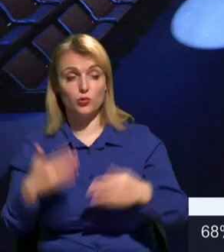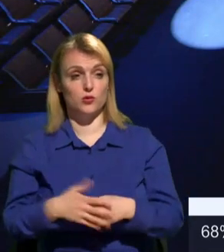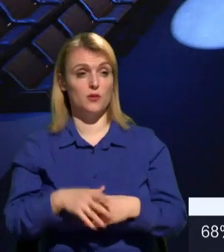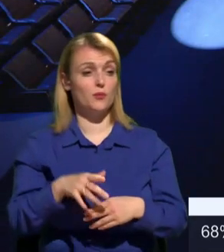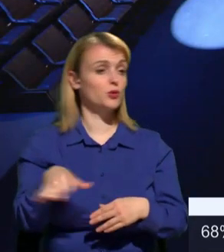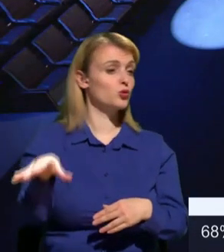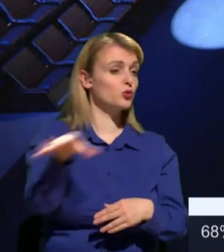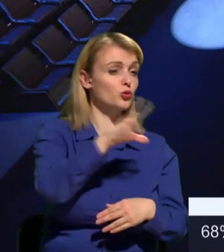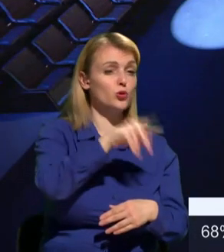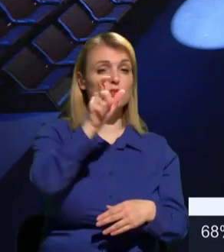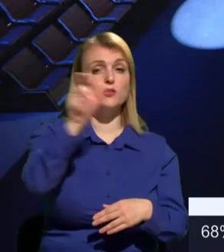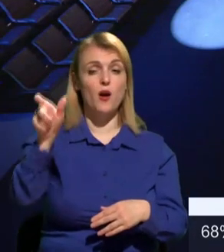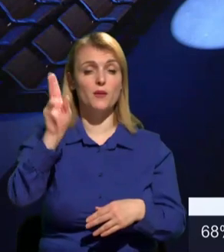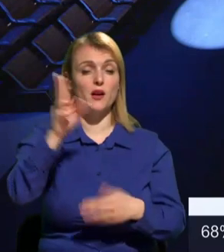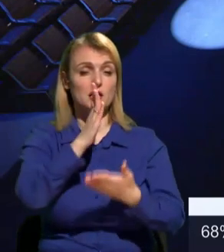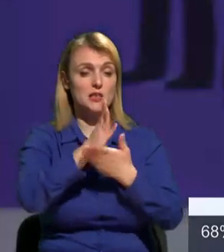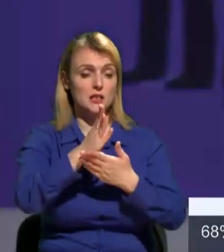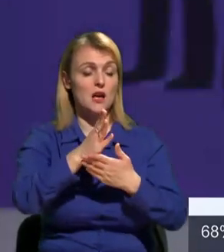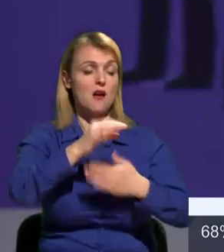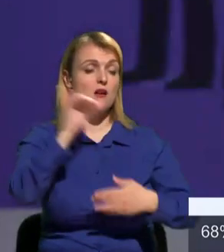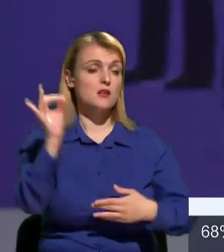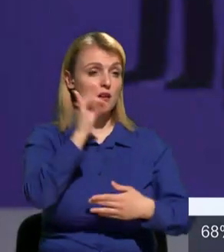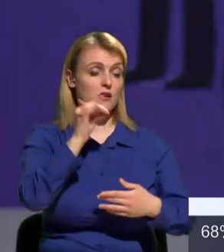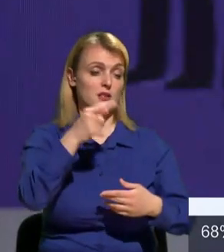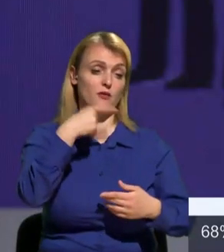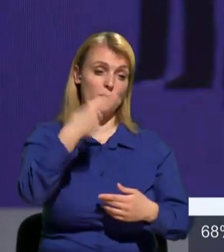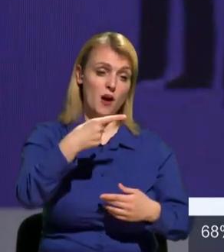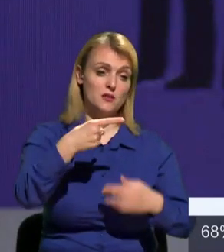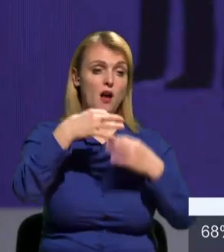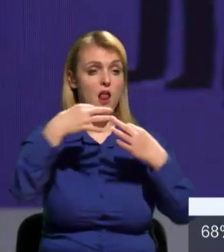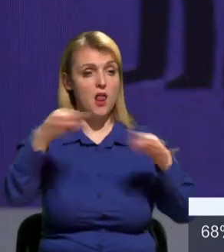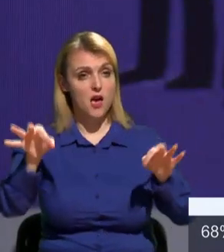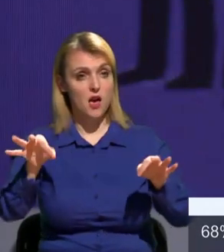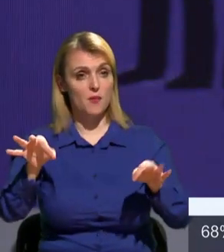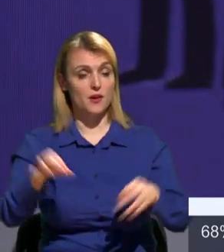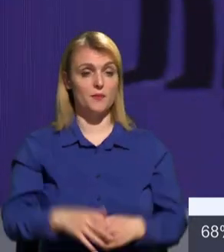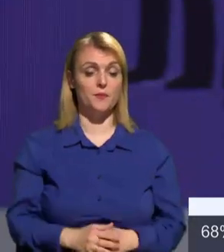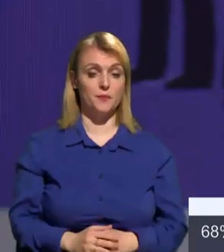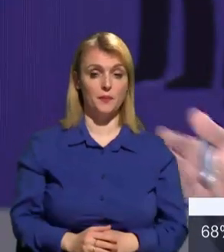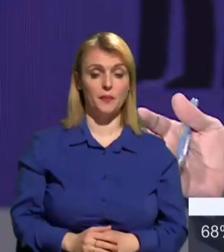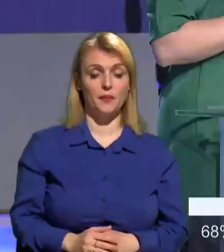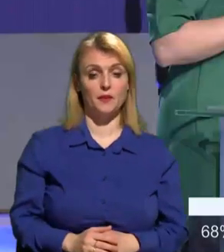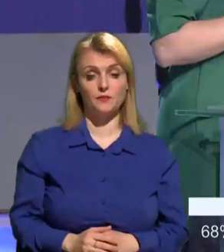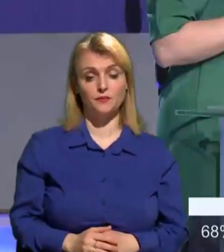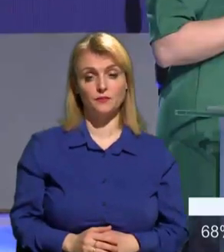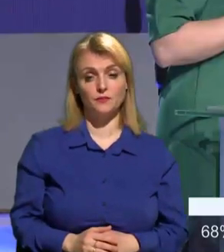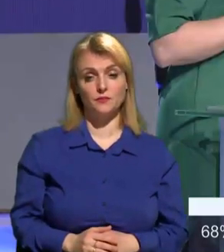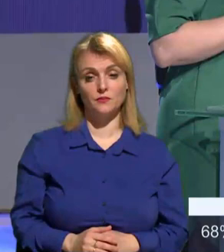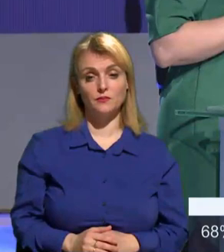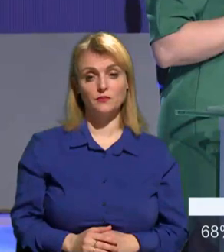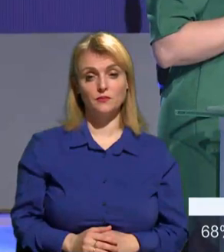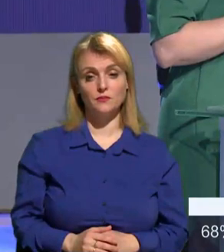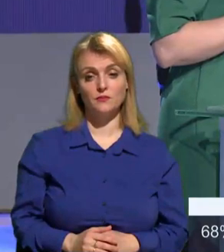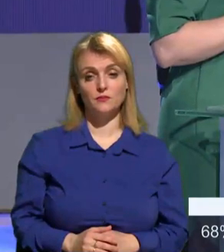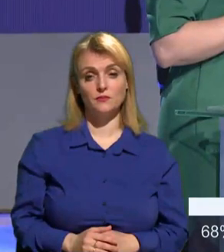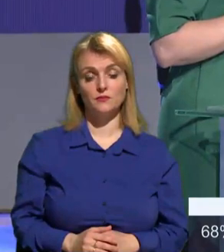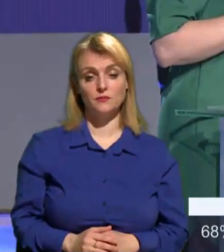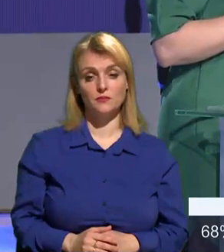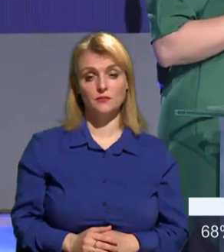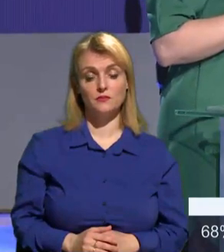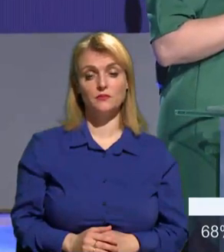pentru toți cei interesați să vorbească liber și, în consecință, eu doar vreau să reiterez ceea ce am